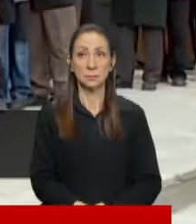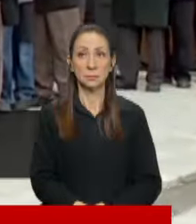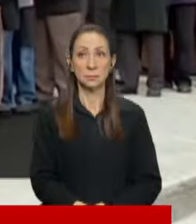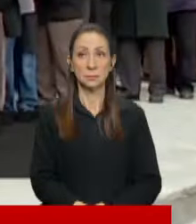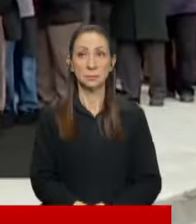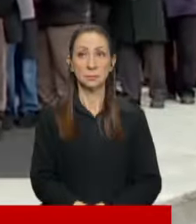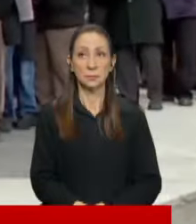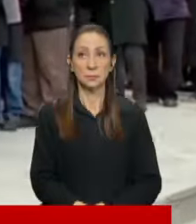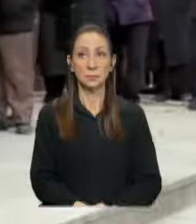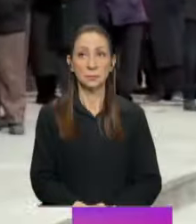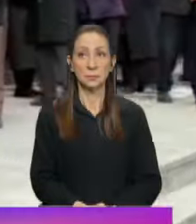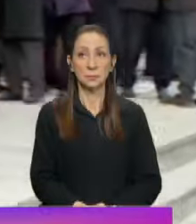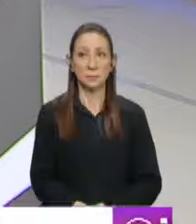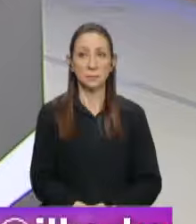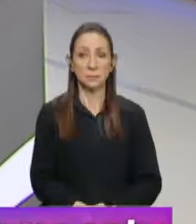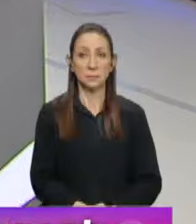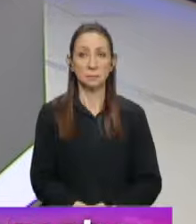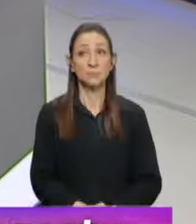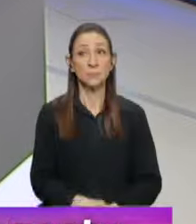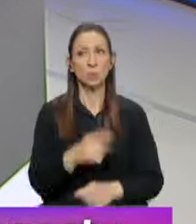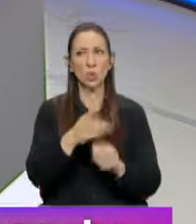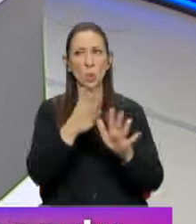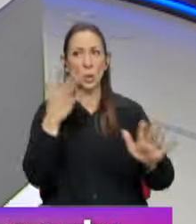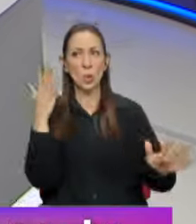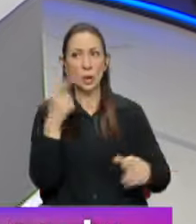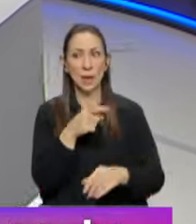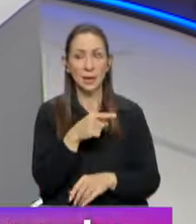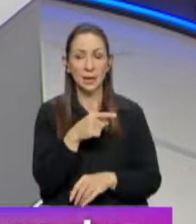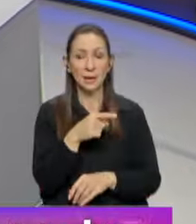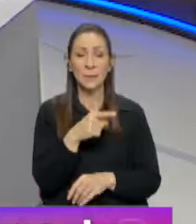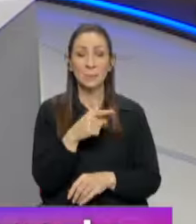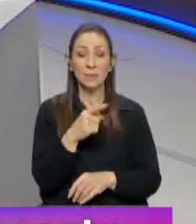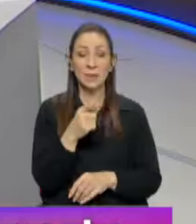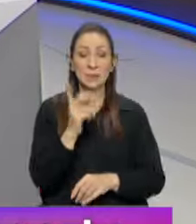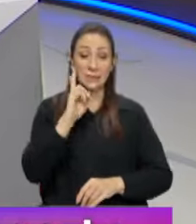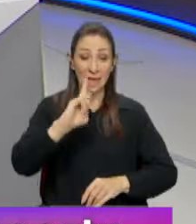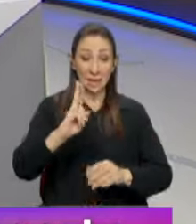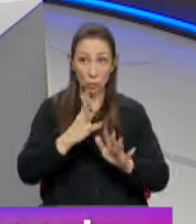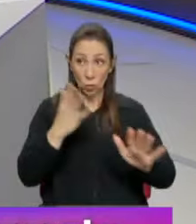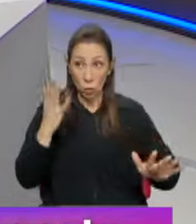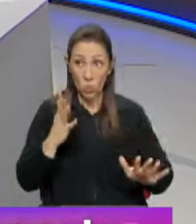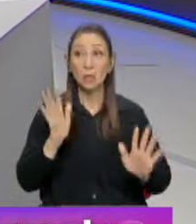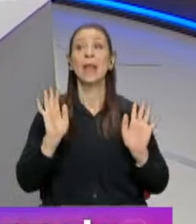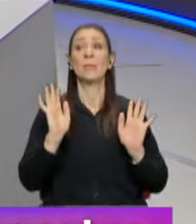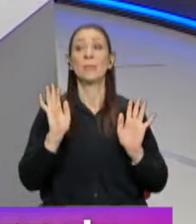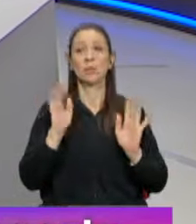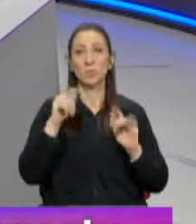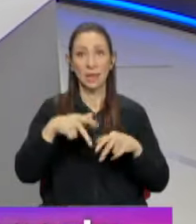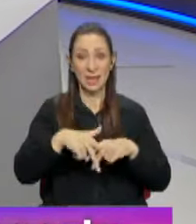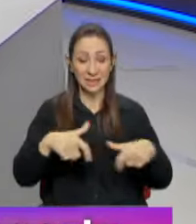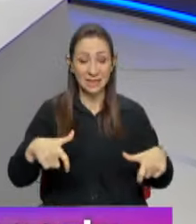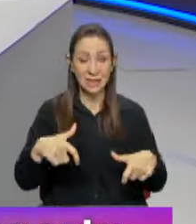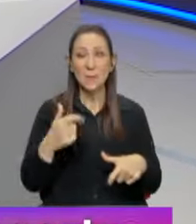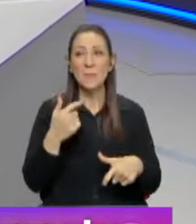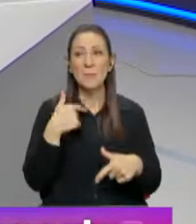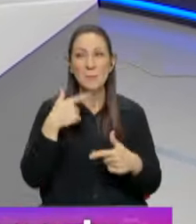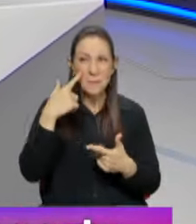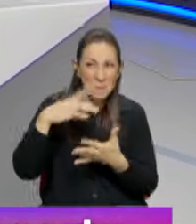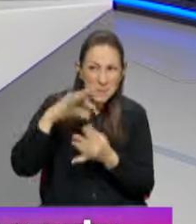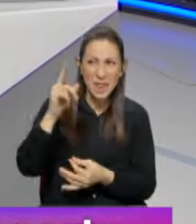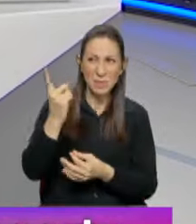dedik işte bak. Bu kuyruklar varlık kuyruğu mudur değil midir? Bugünkü başlığımız biri